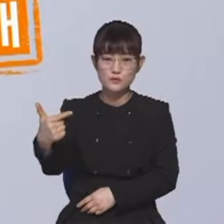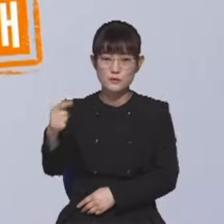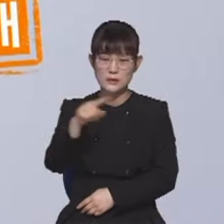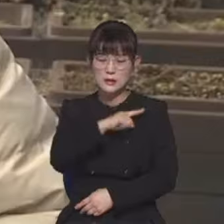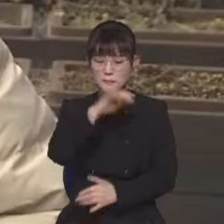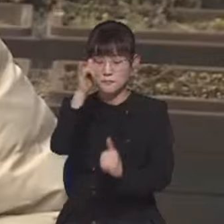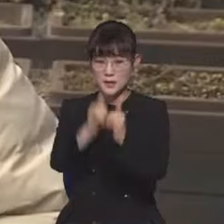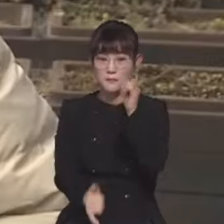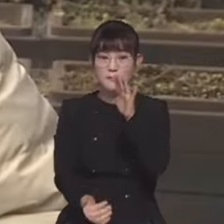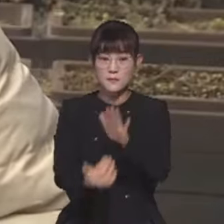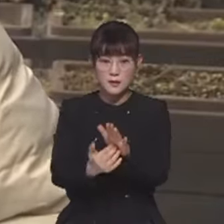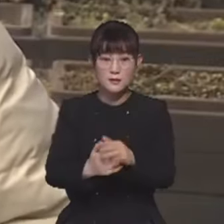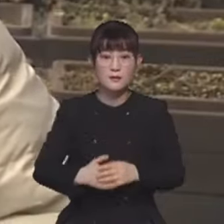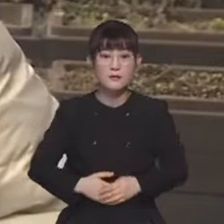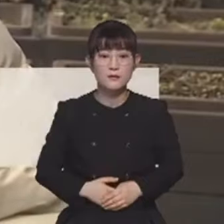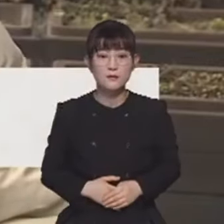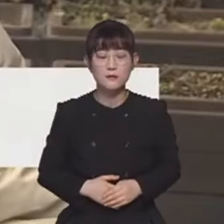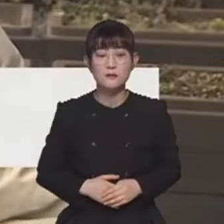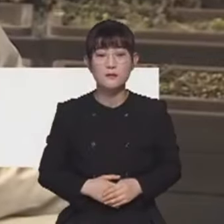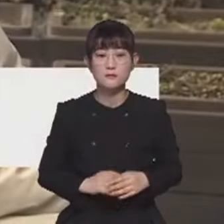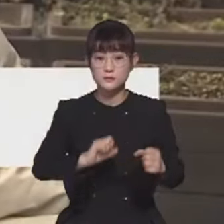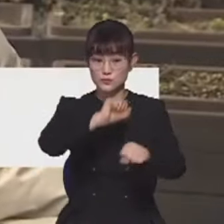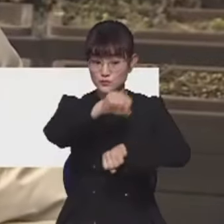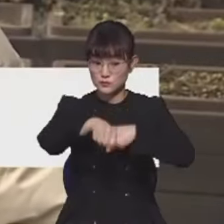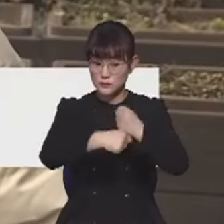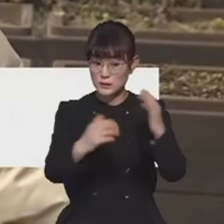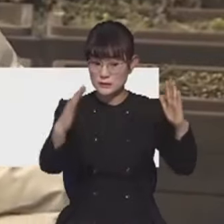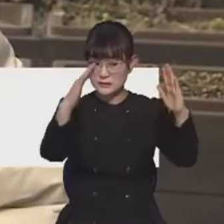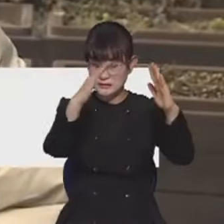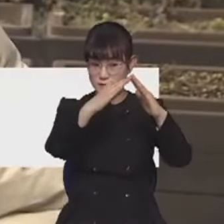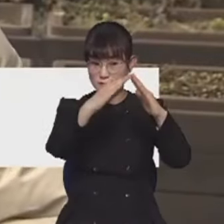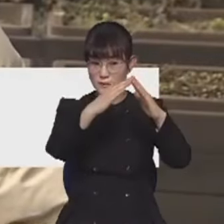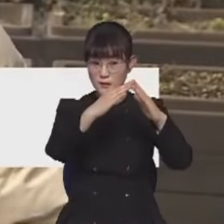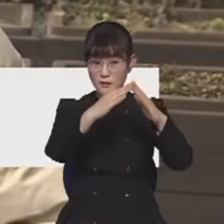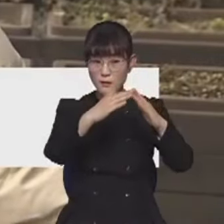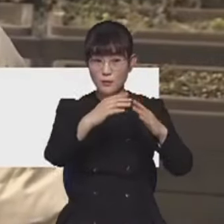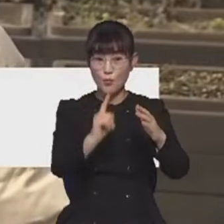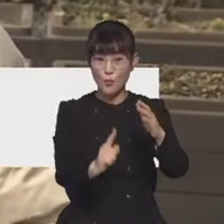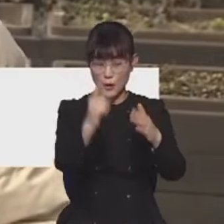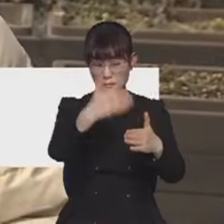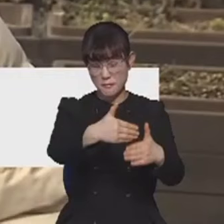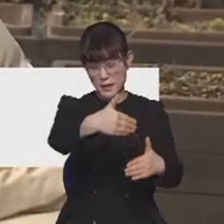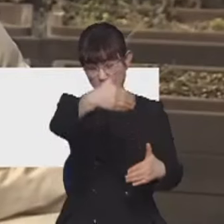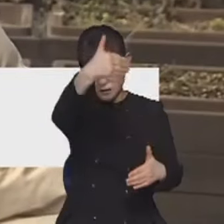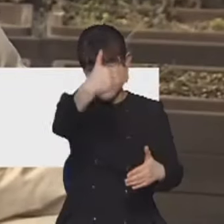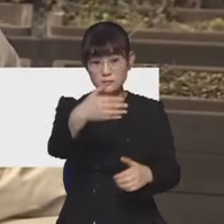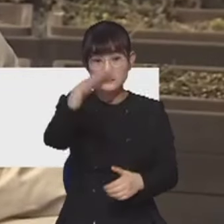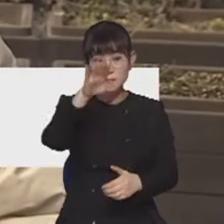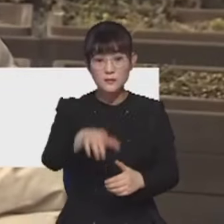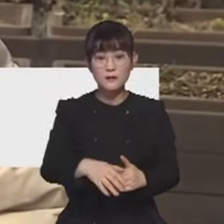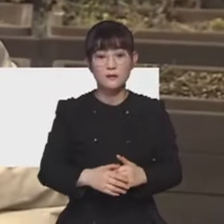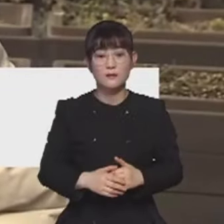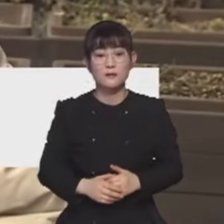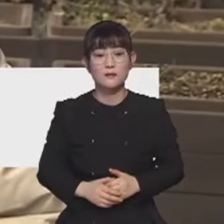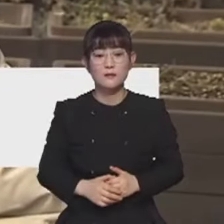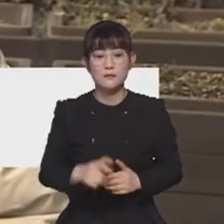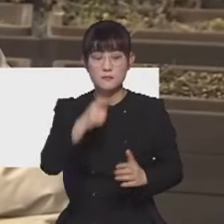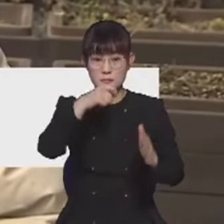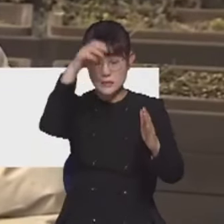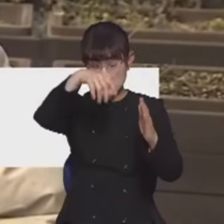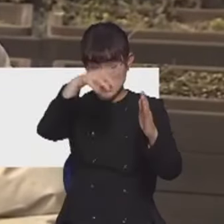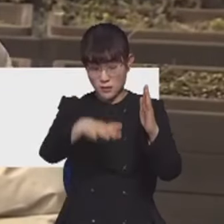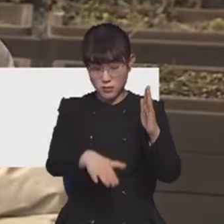많았습니다 우리도 이렇게 축 축사하는 축대가 이렇게 굉장히 높아요 그 걱정이 되는데 또